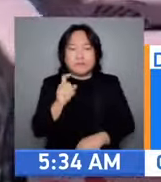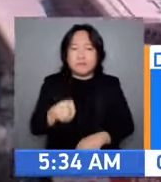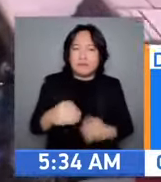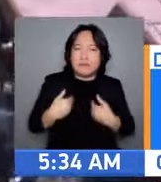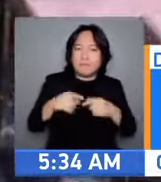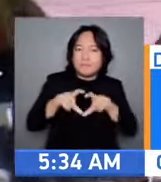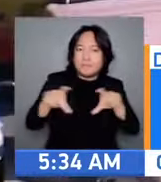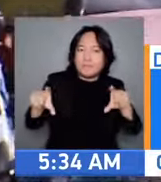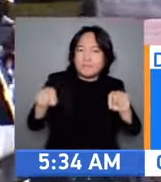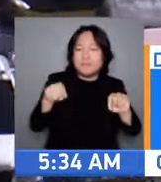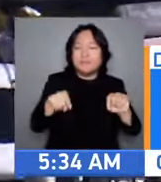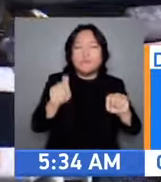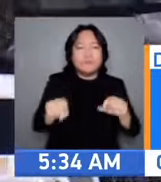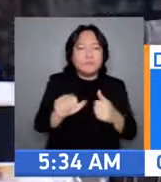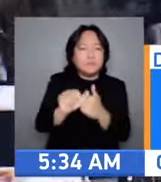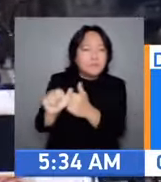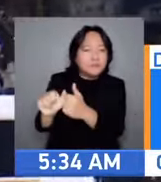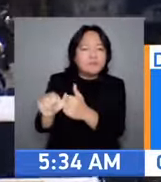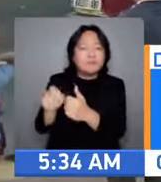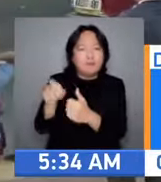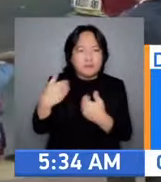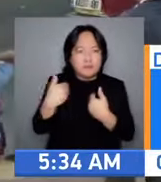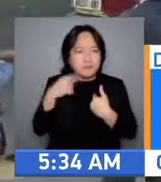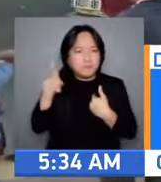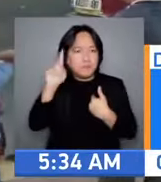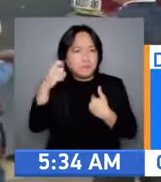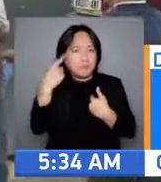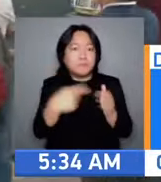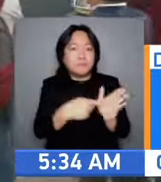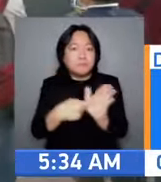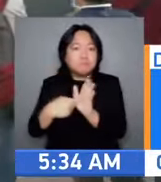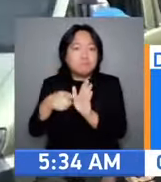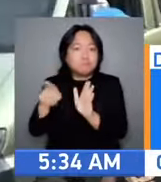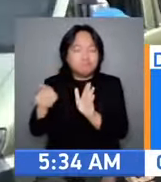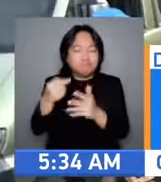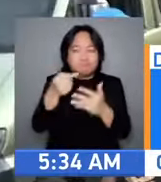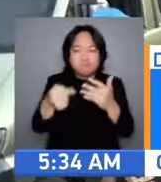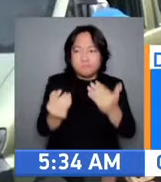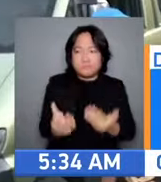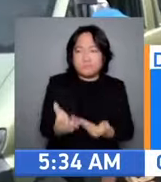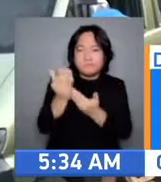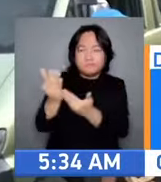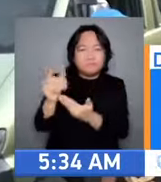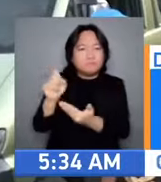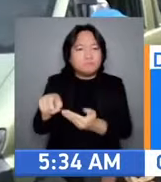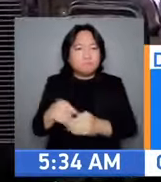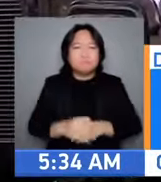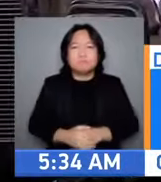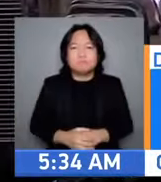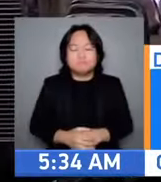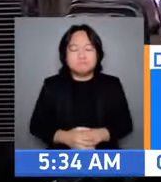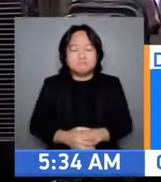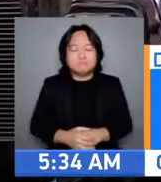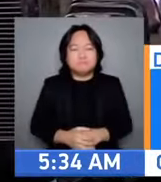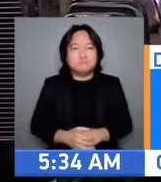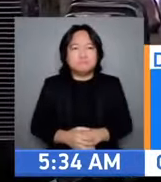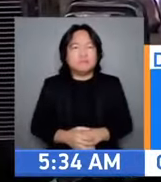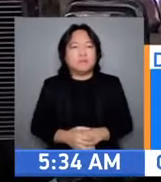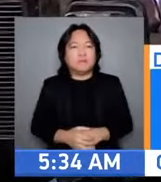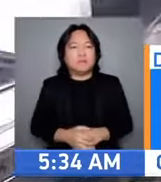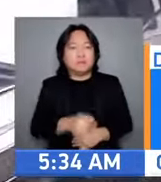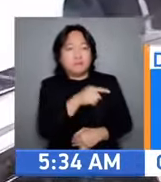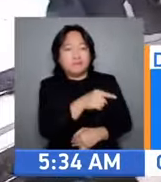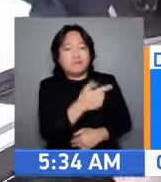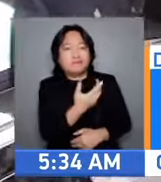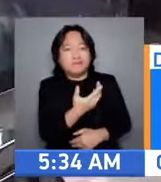sa mga requirements, di ba? Kasi hindi mo mapag-uugnay yan na amin ang prangkisa namin. Kolorum pala kayo. Anong prangkisa